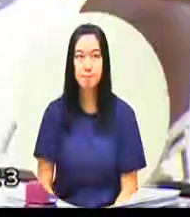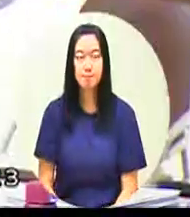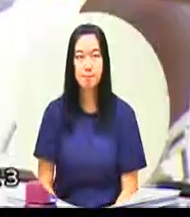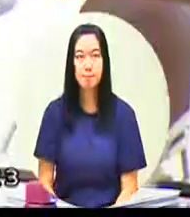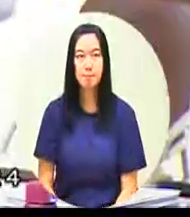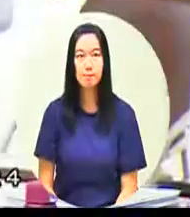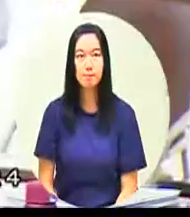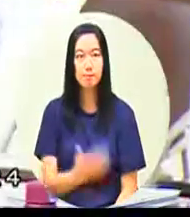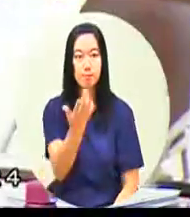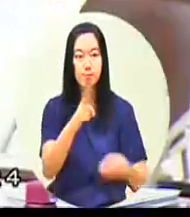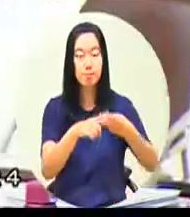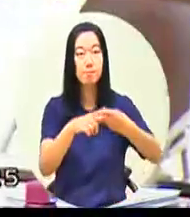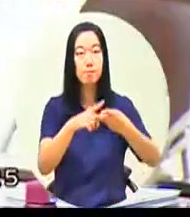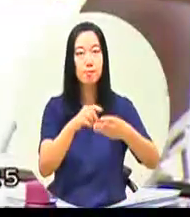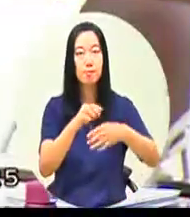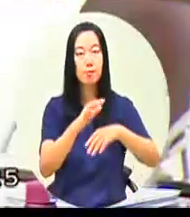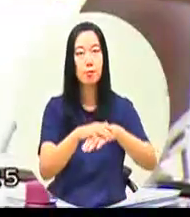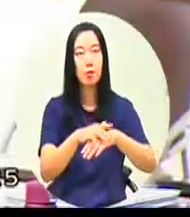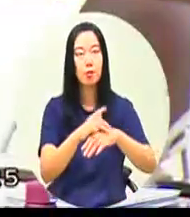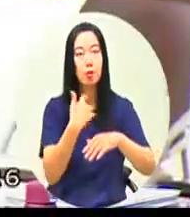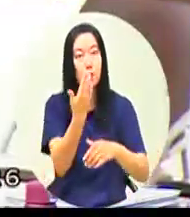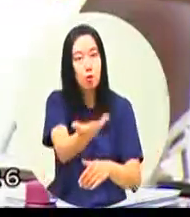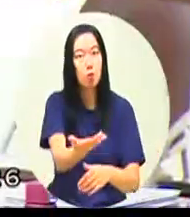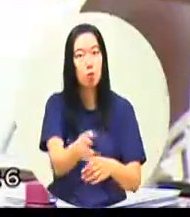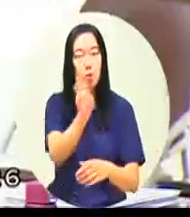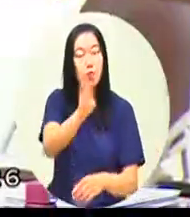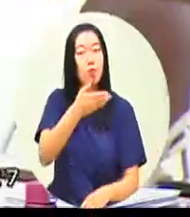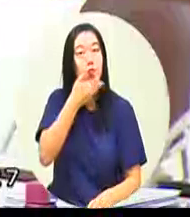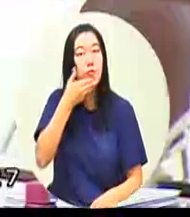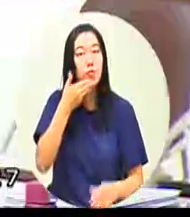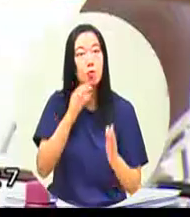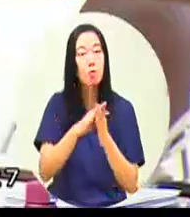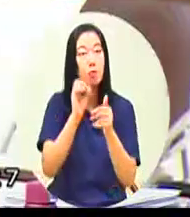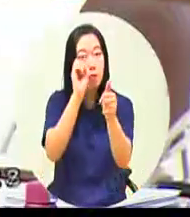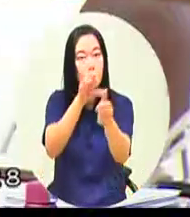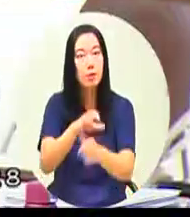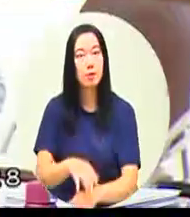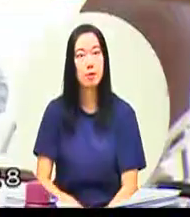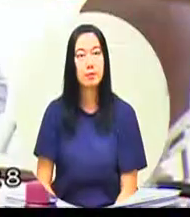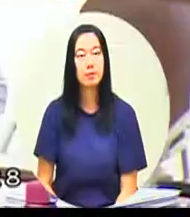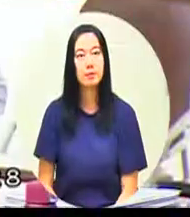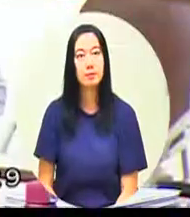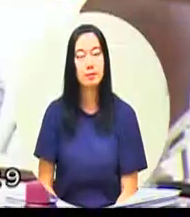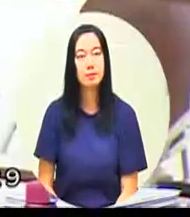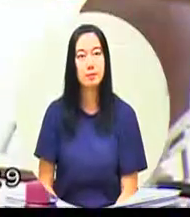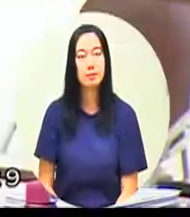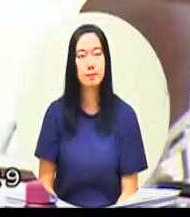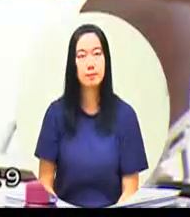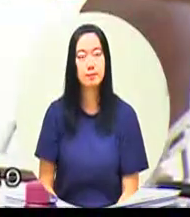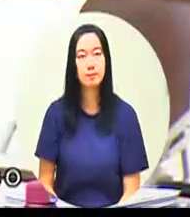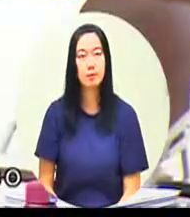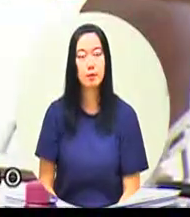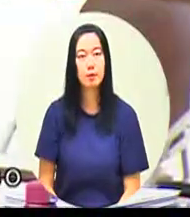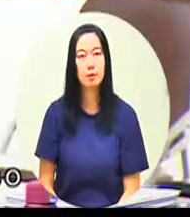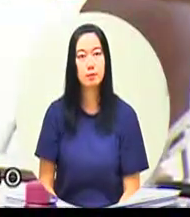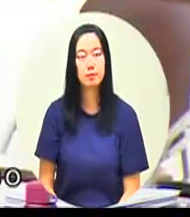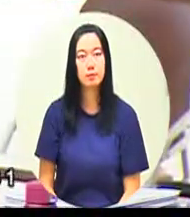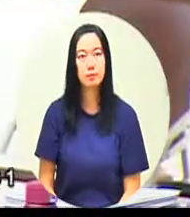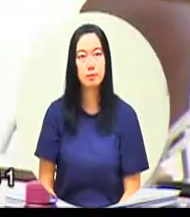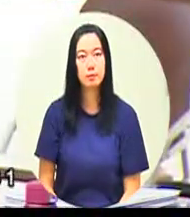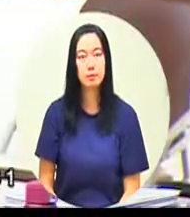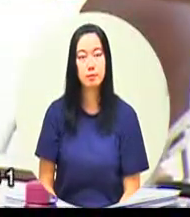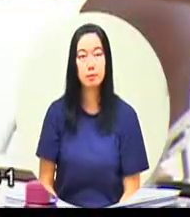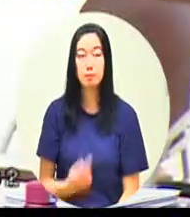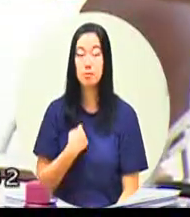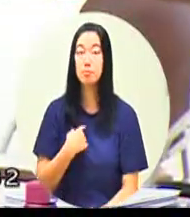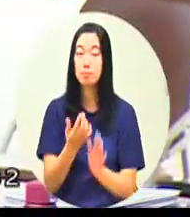席说时间的关系。好，那我是不是请那个水利局哈局长呢？ 请局长答复。 谢谢主席，谢谢林议员哈。那先